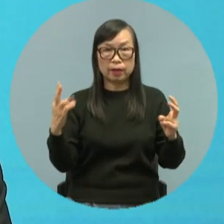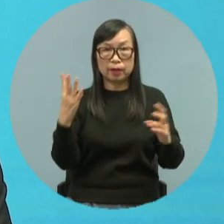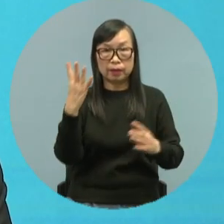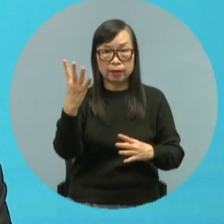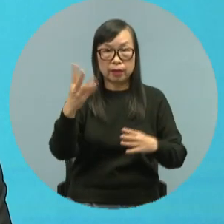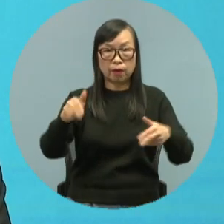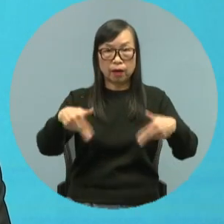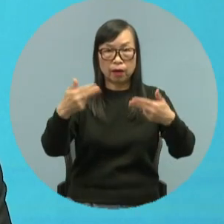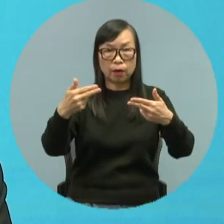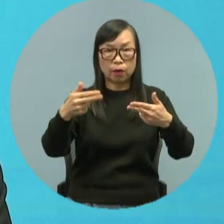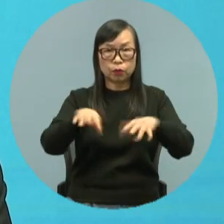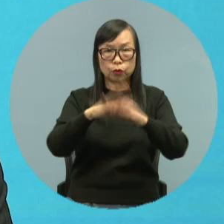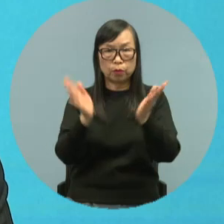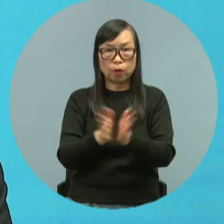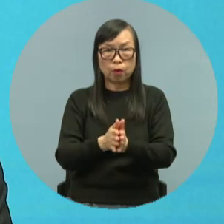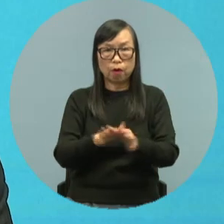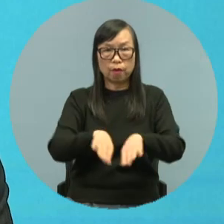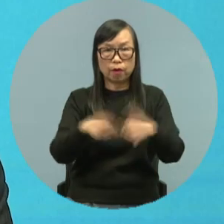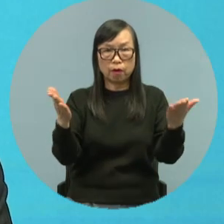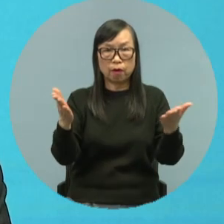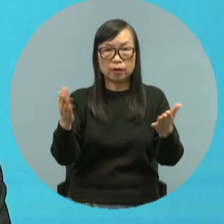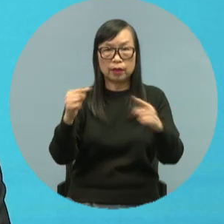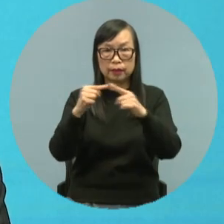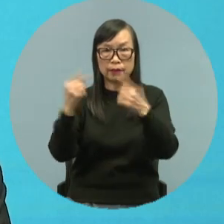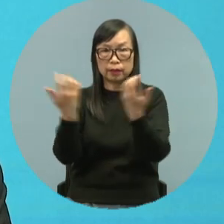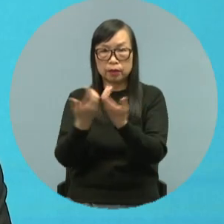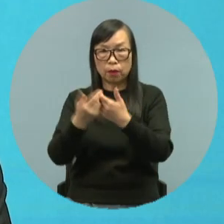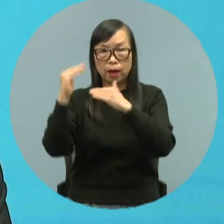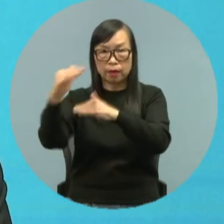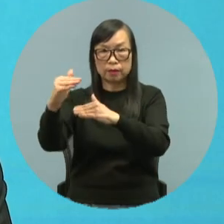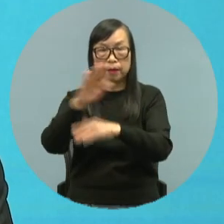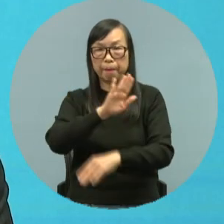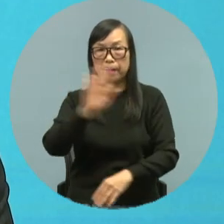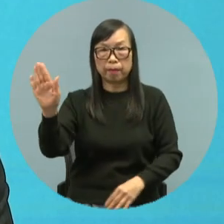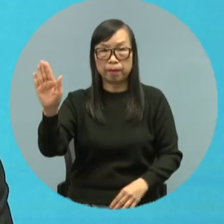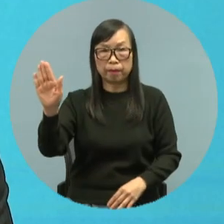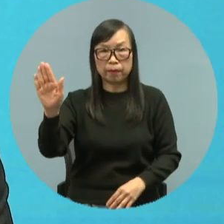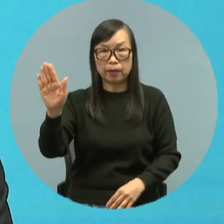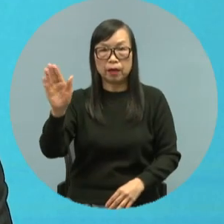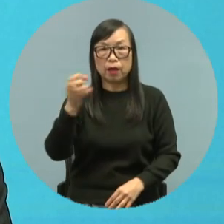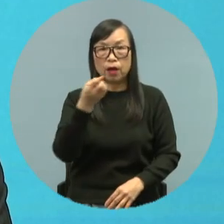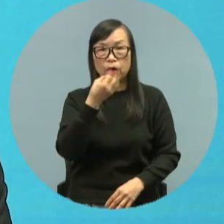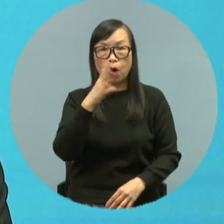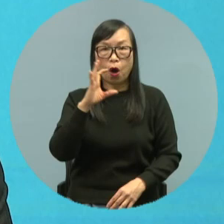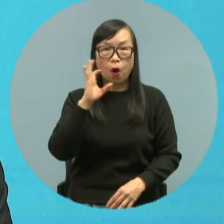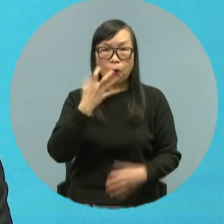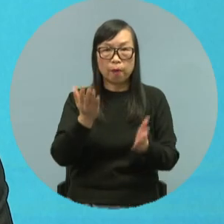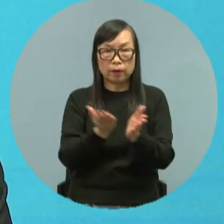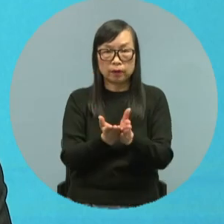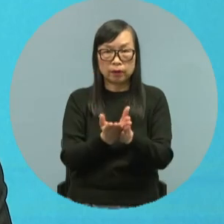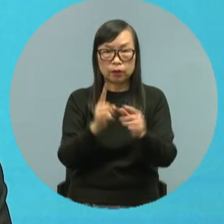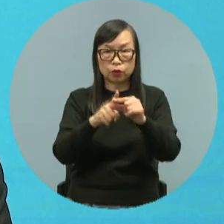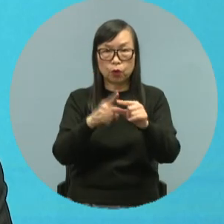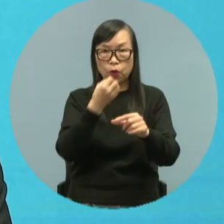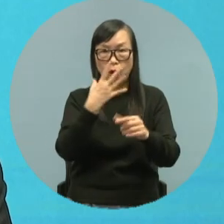口岸是全開放，不設人數限制，即是港澳碼頭、中港